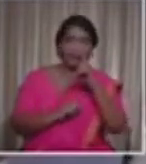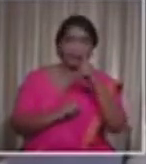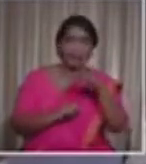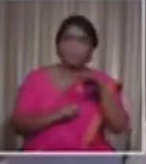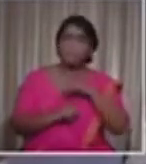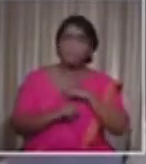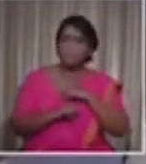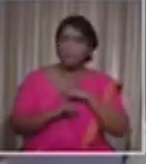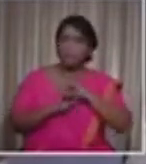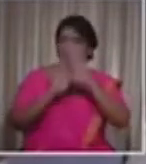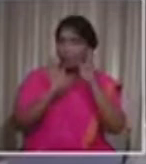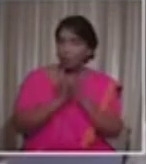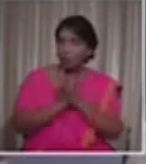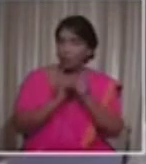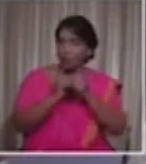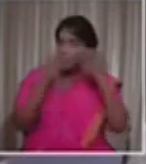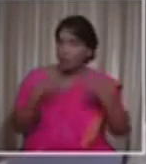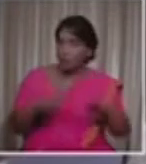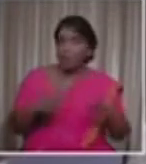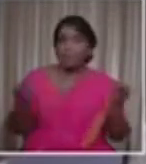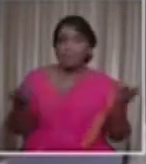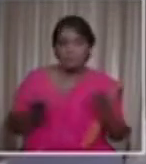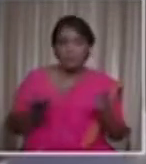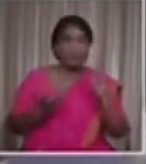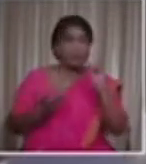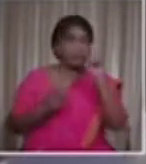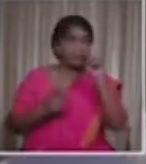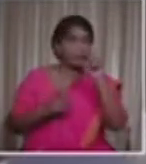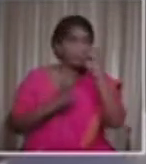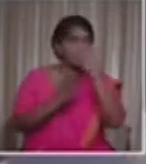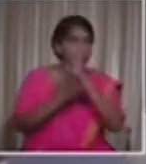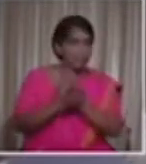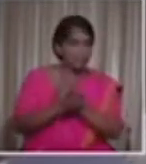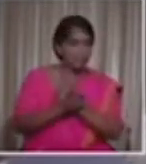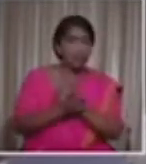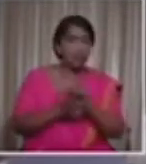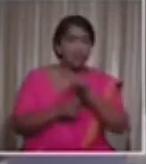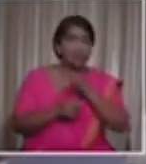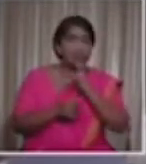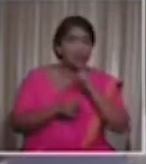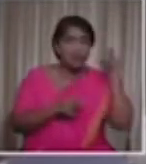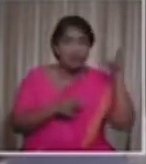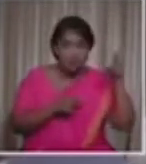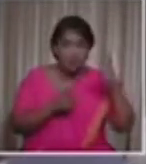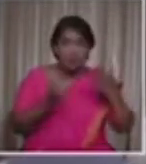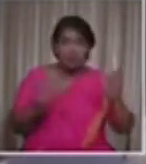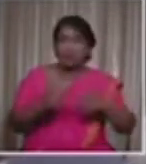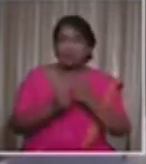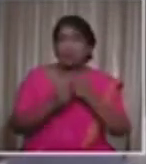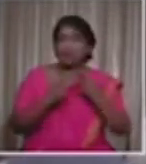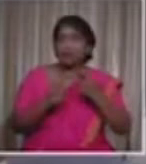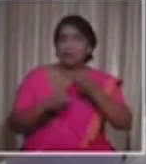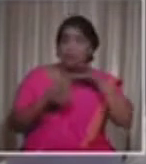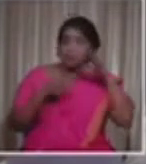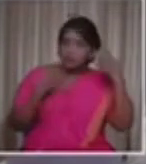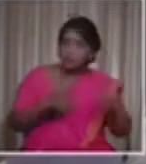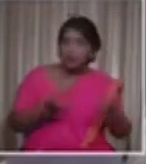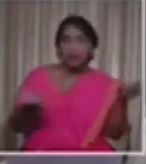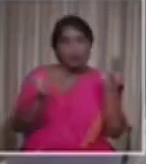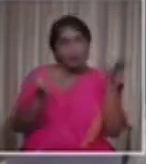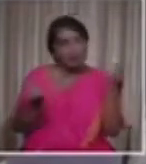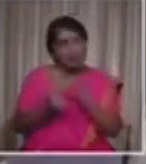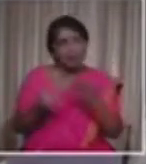මේ ඔක්කොම අපිට අවසන් කරන්න බැරි වුණා 21 වෙනි සංශෝධනය ගැන නඩුවක් තියෙන නිසා. ඒ නඩුවෙන් පස්සේ වුමනා නම් රැස්